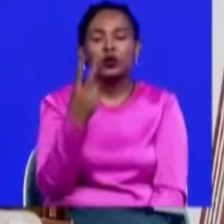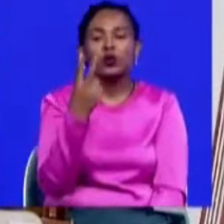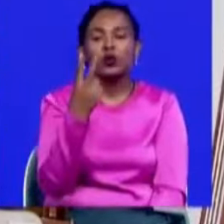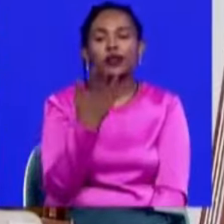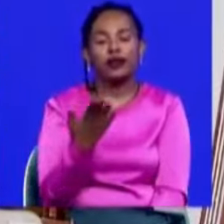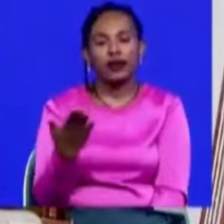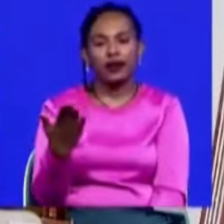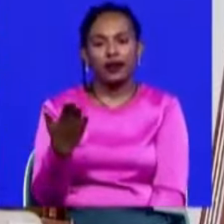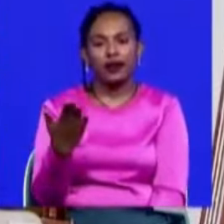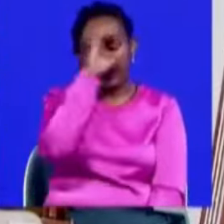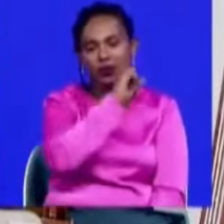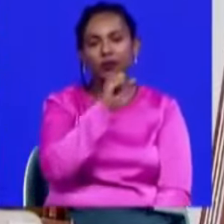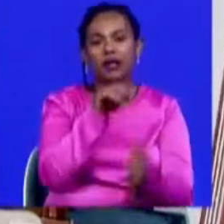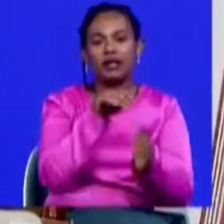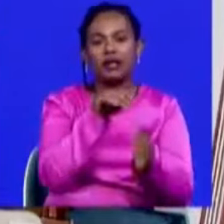ነገር ከግምት ብናስገባ፣